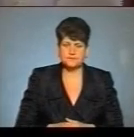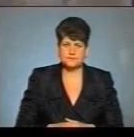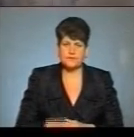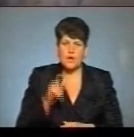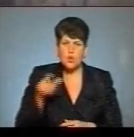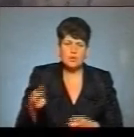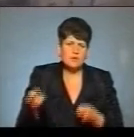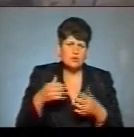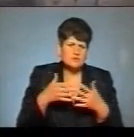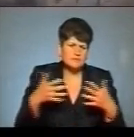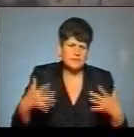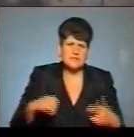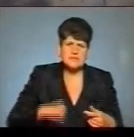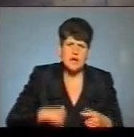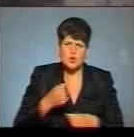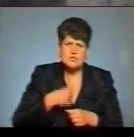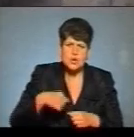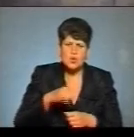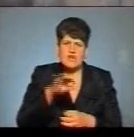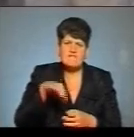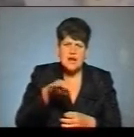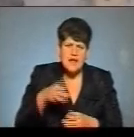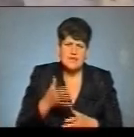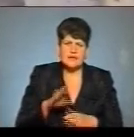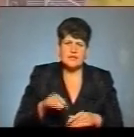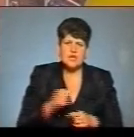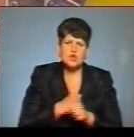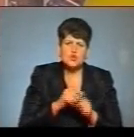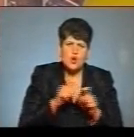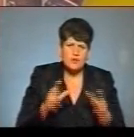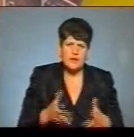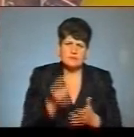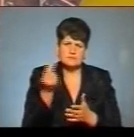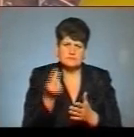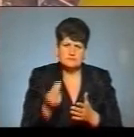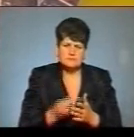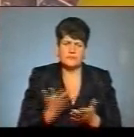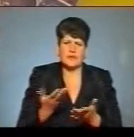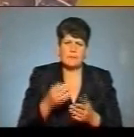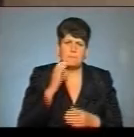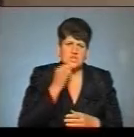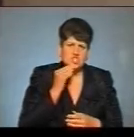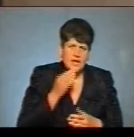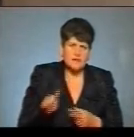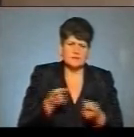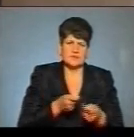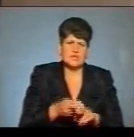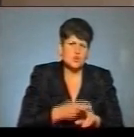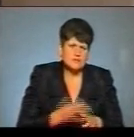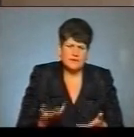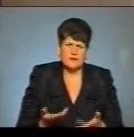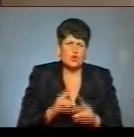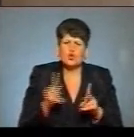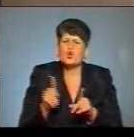Люди приносили все – сало, закрутки, варення, діти – шоколадки, малювали малюнки, печення, носки якісь. Ну, хто